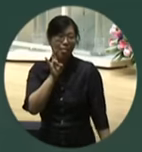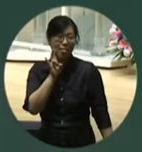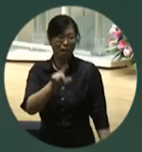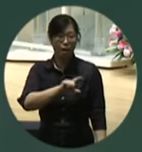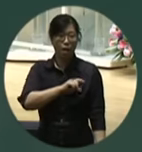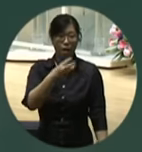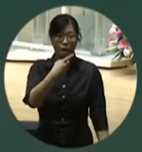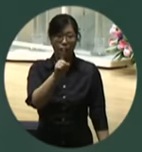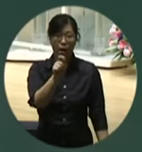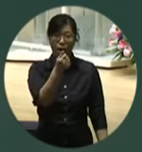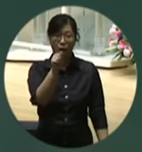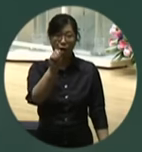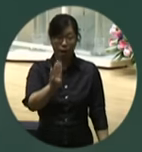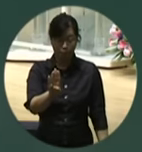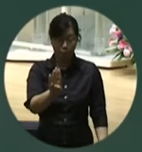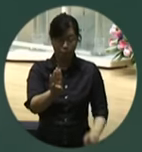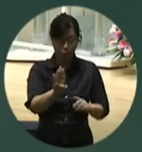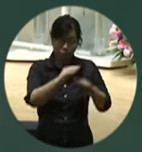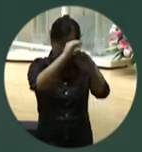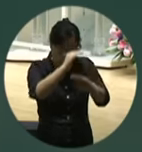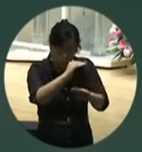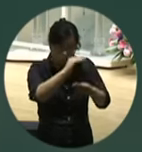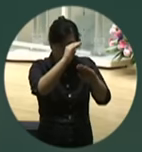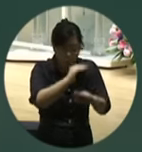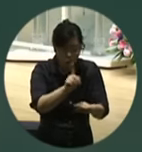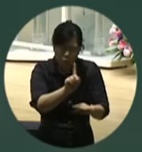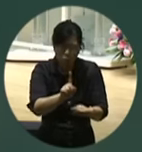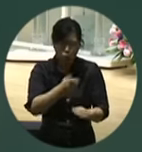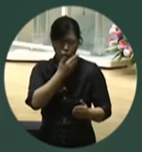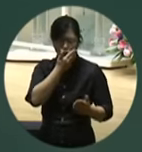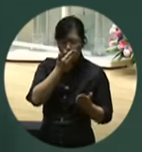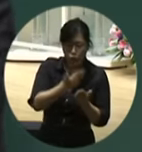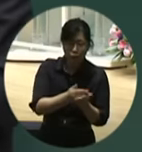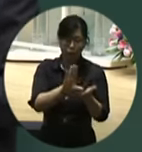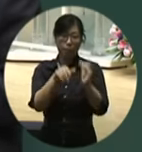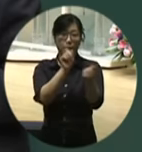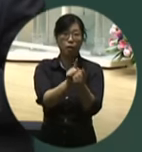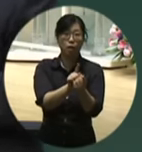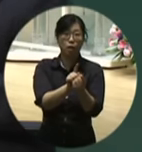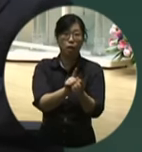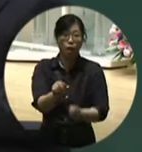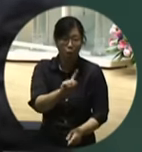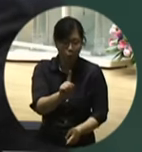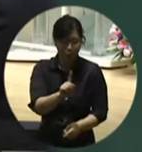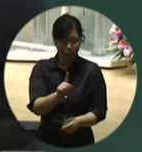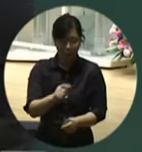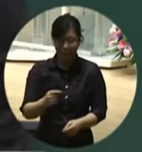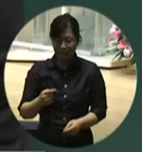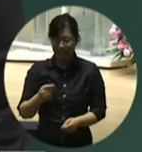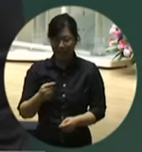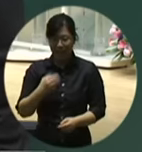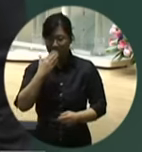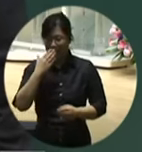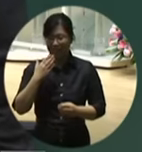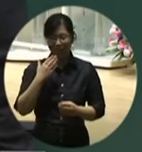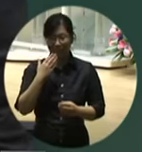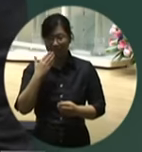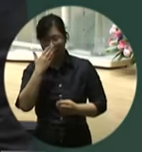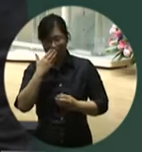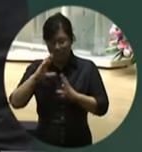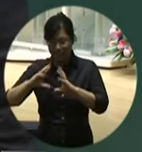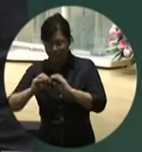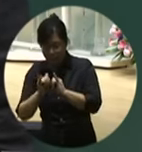it? 여러분 아시다시피 지금 정탐꾼을 숨겼어요. As you know very well, she hid spies. 이게